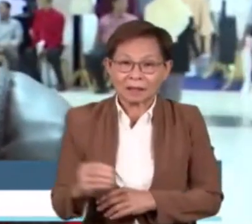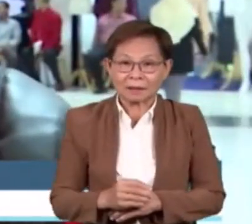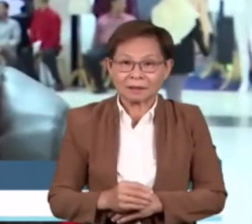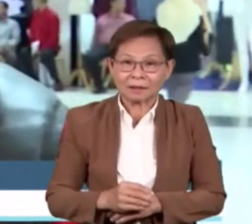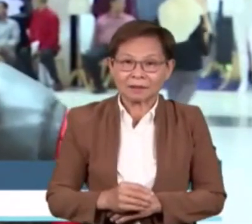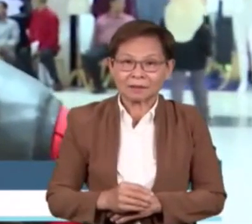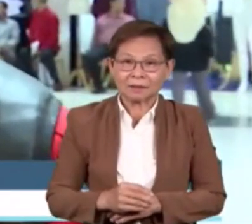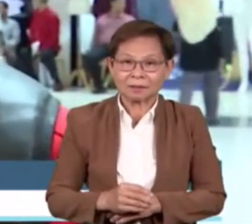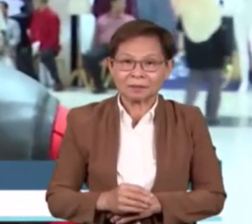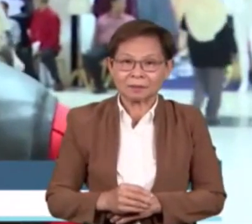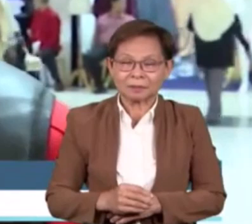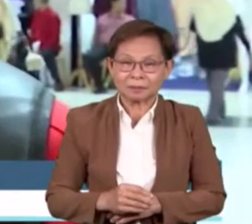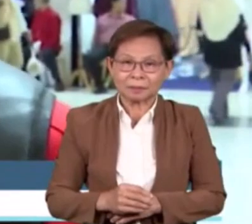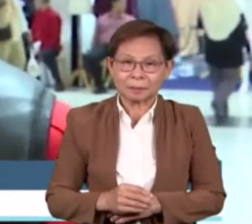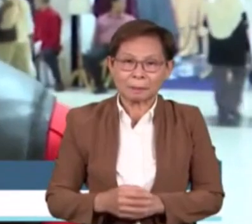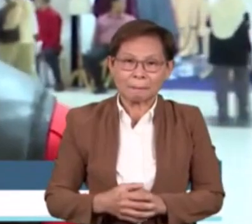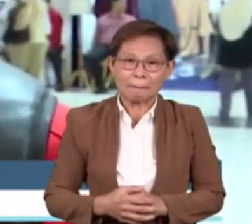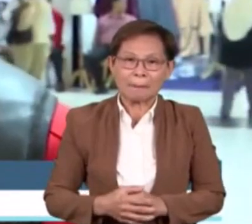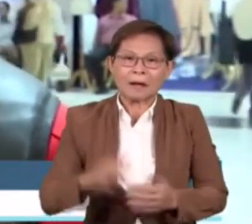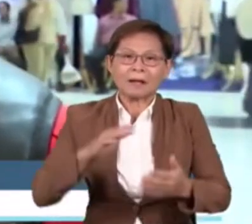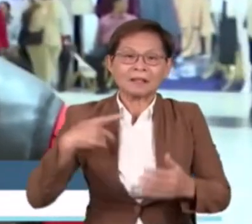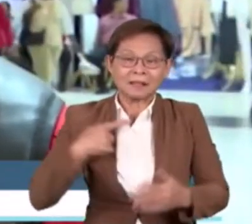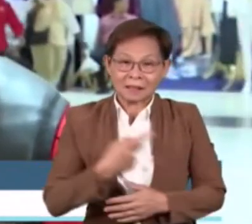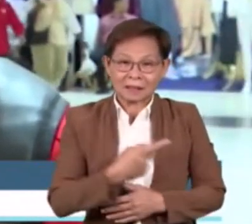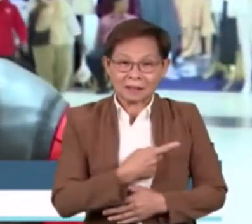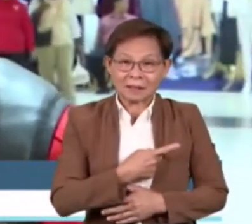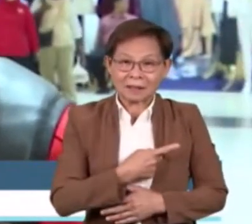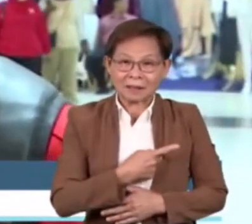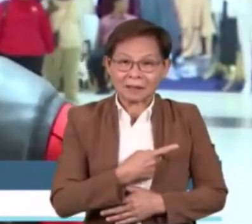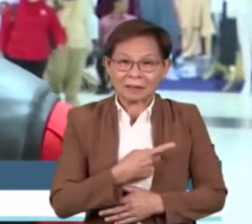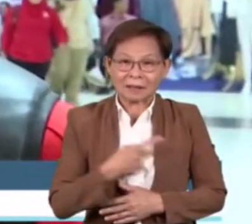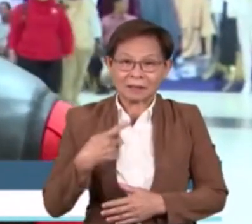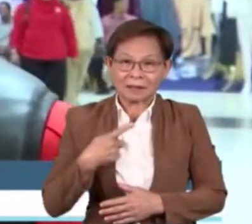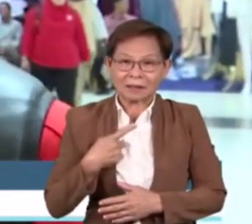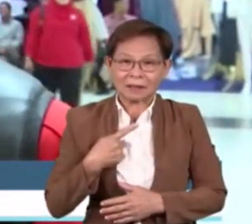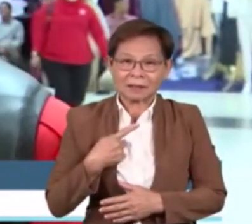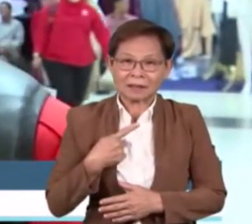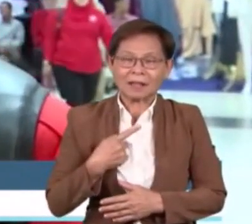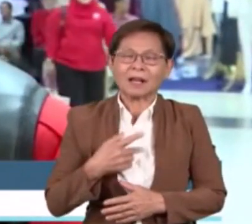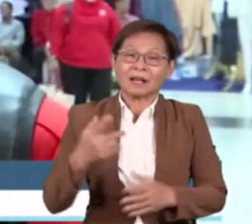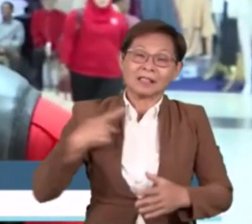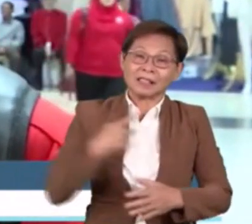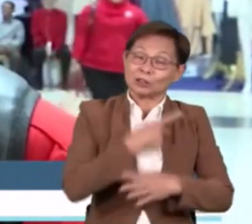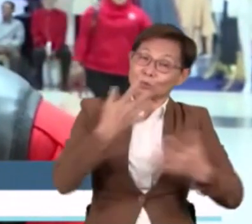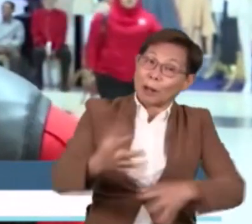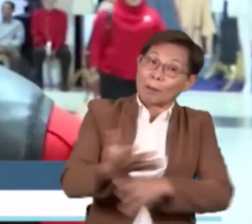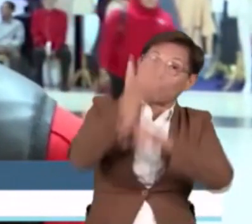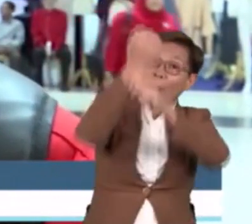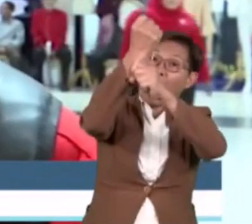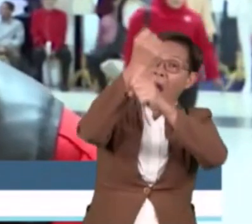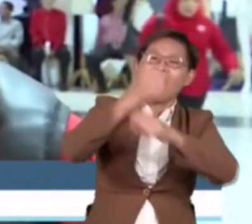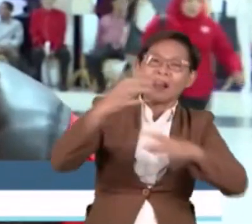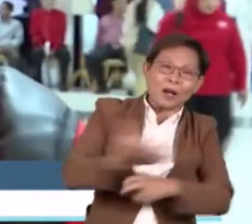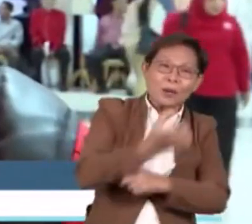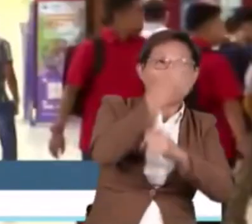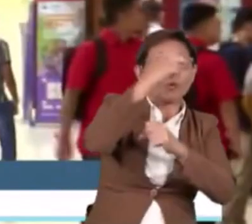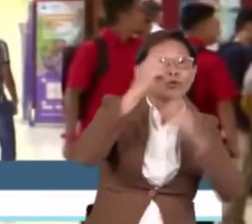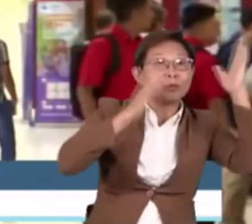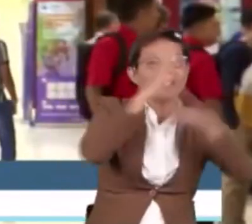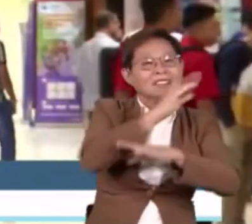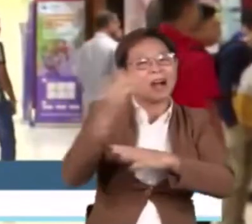tau sebenarnya. Jadi kita telah pun berjaya menang ini bukan saja kemenangan kepada negara tapi kemenangan juga kepada rakyat